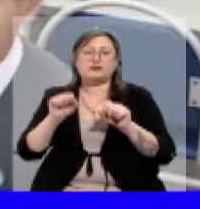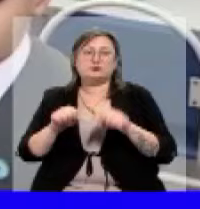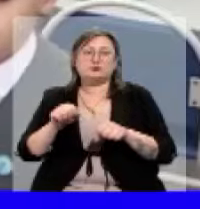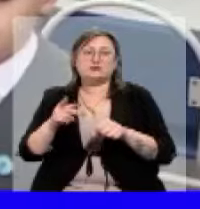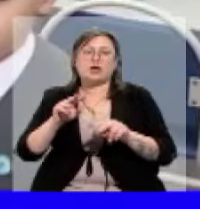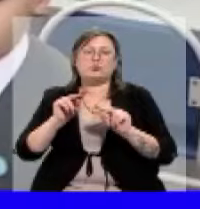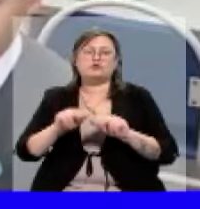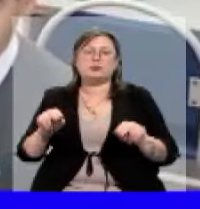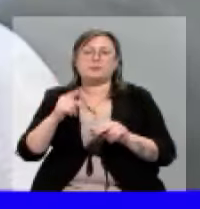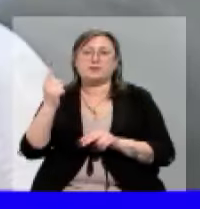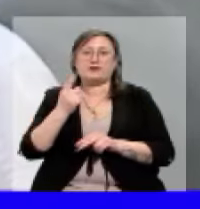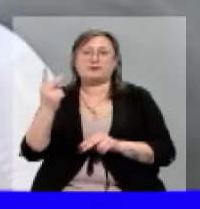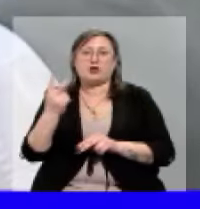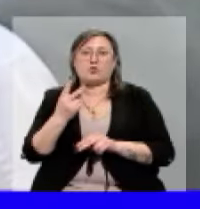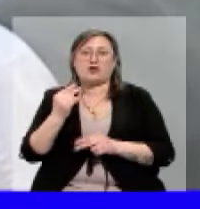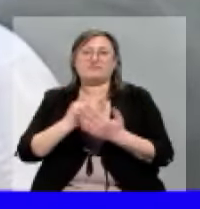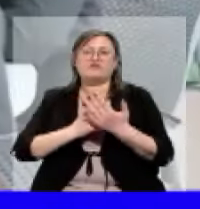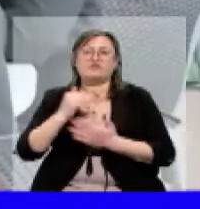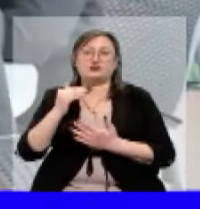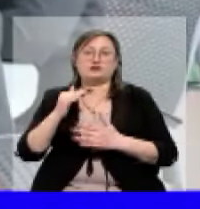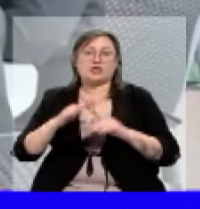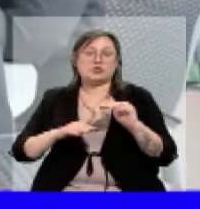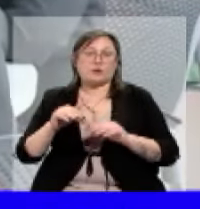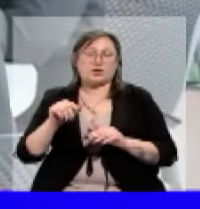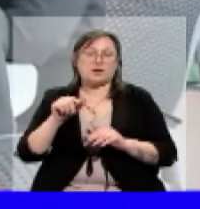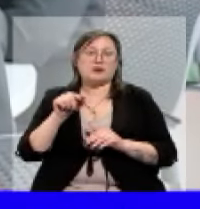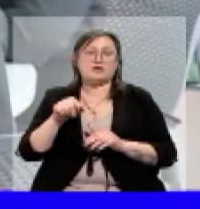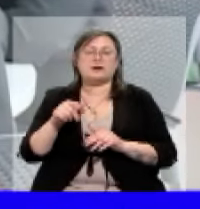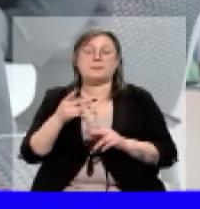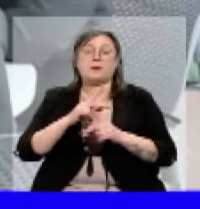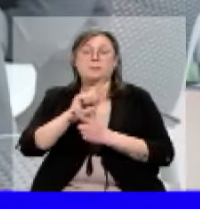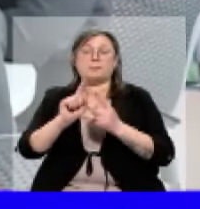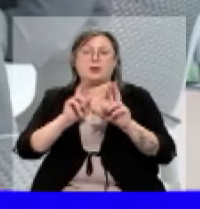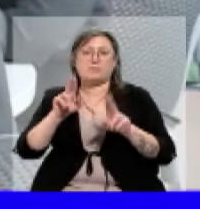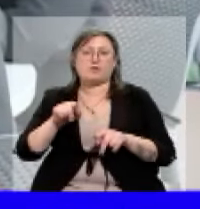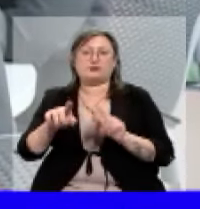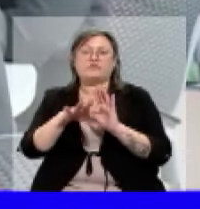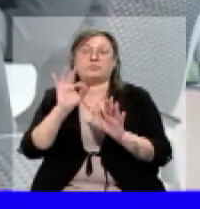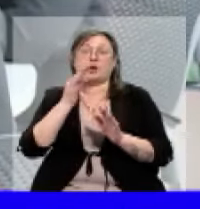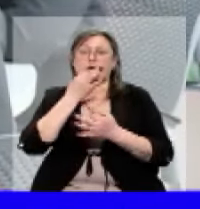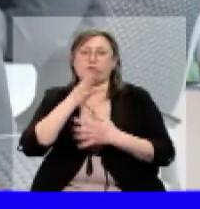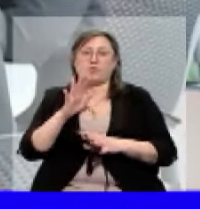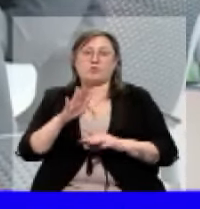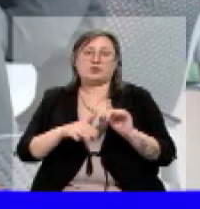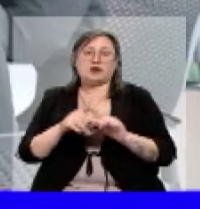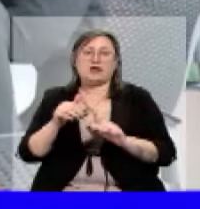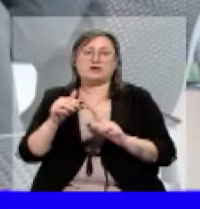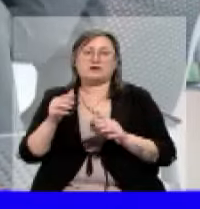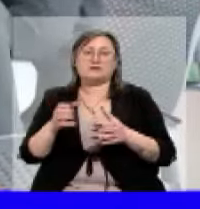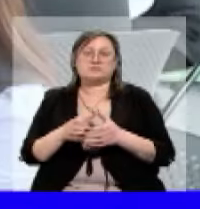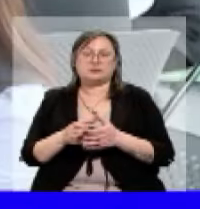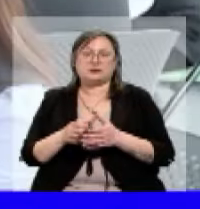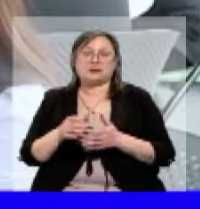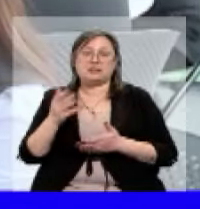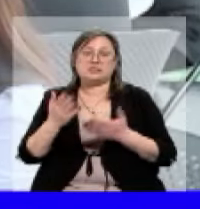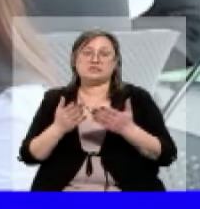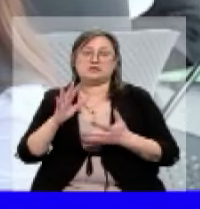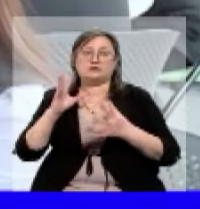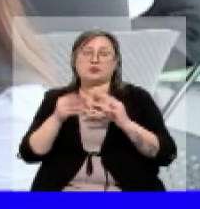мүмкіндіктер бар. Жаңарған ережелерде олар кез келген біліктілік санатын таңдай алады. Және нәтиже жақсы болып жатса, таңдаған